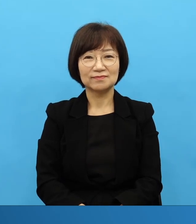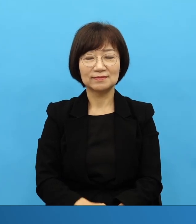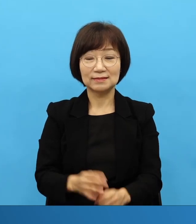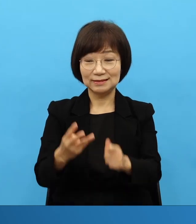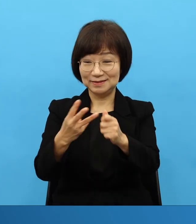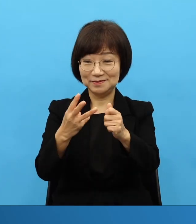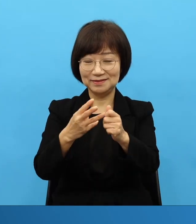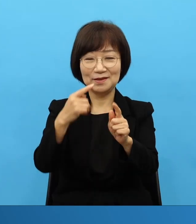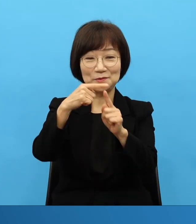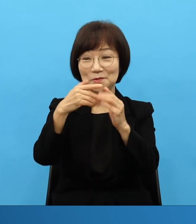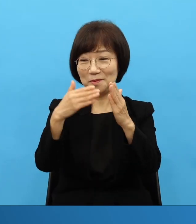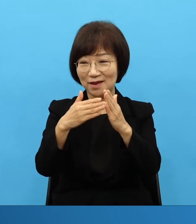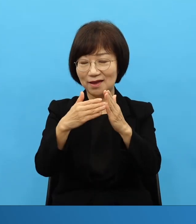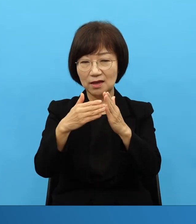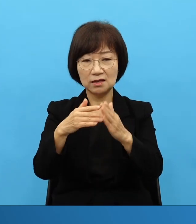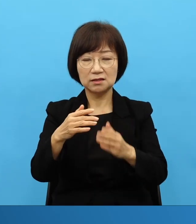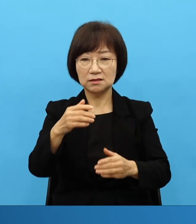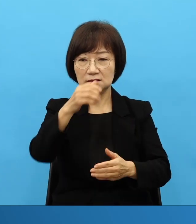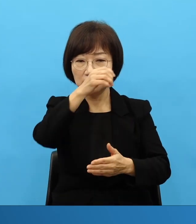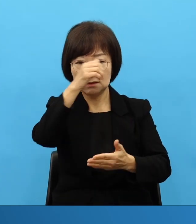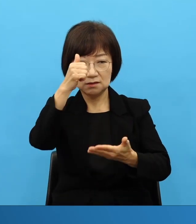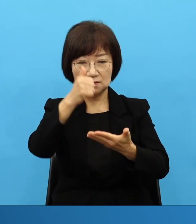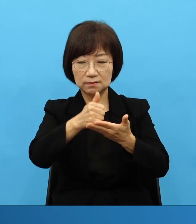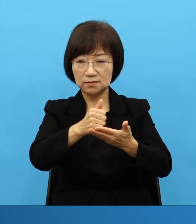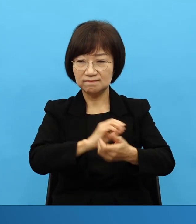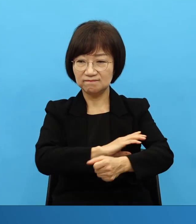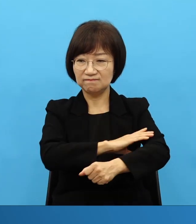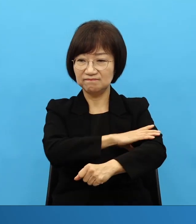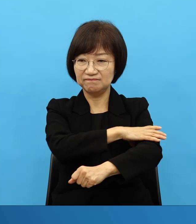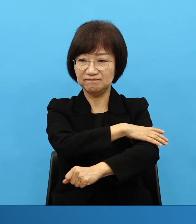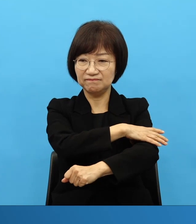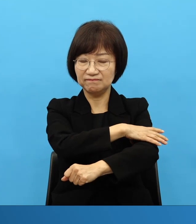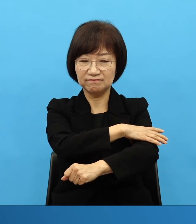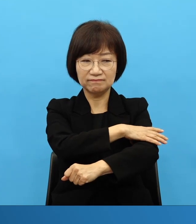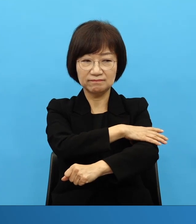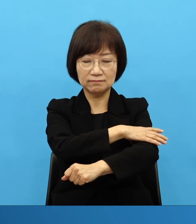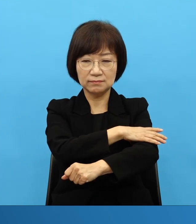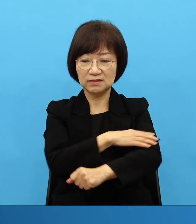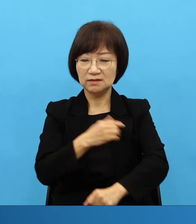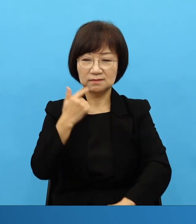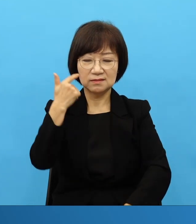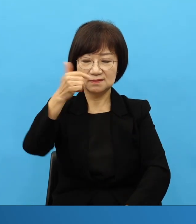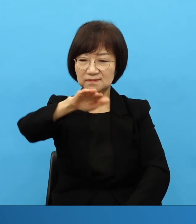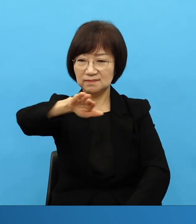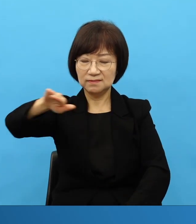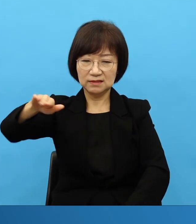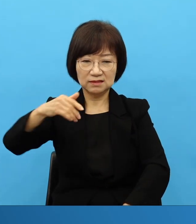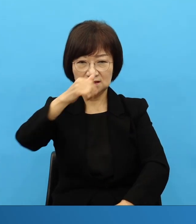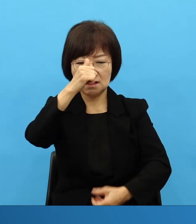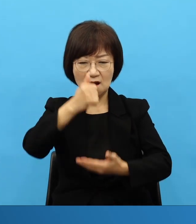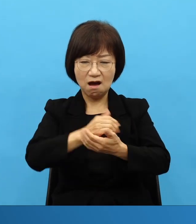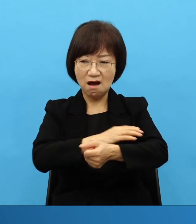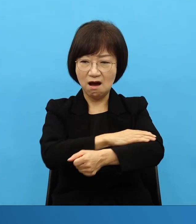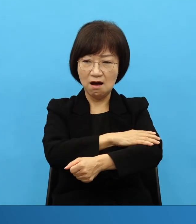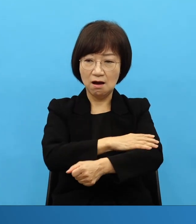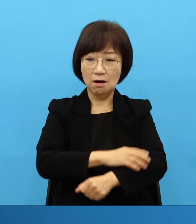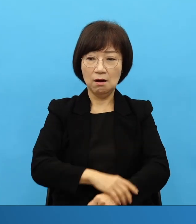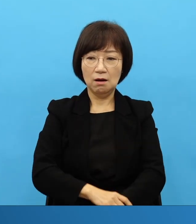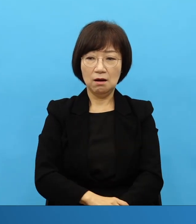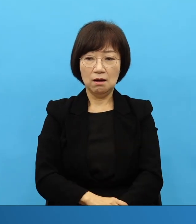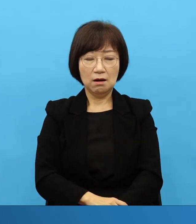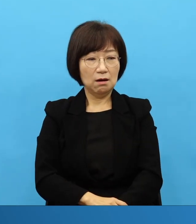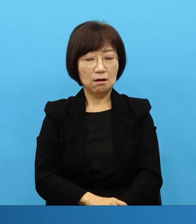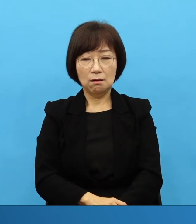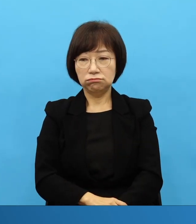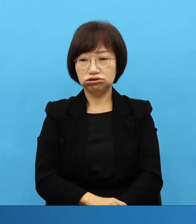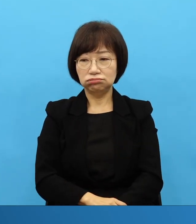장로님들 맛대로라. But this church was a church that was 별거 안 돼요. ran by the elders. 참 내게 또 이런 애 있구나 말이에요. And I thought, how